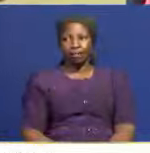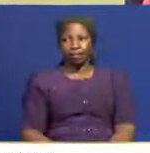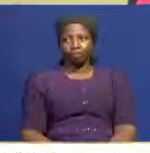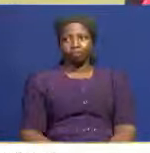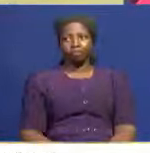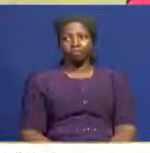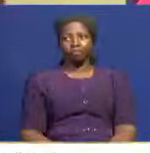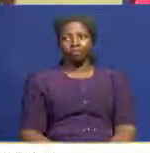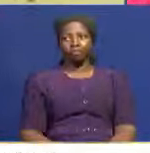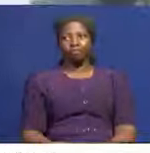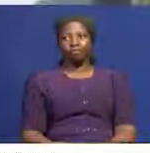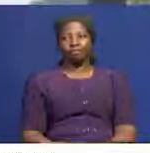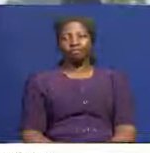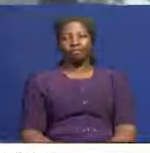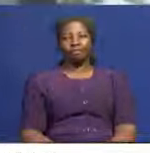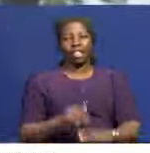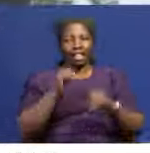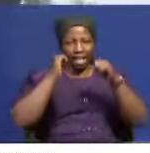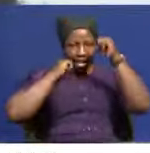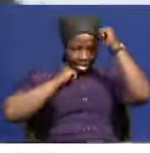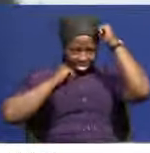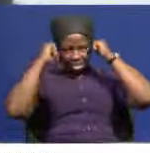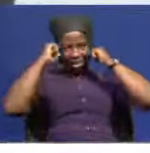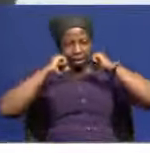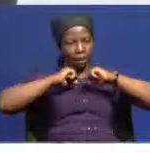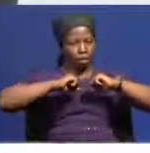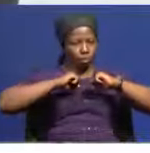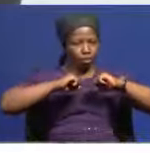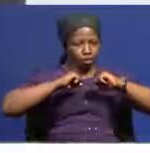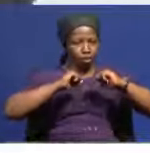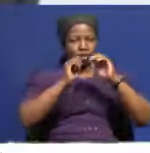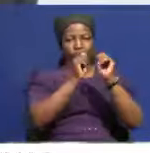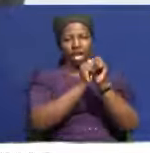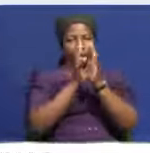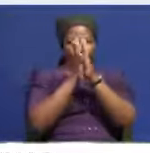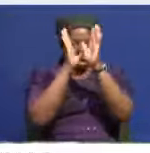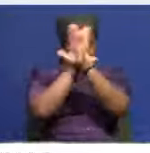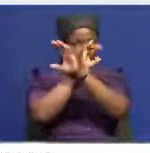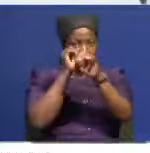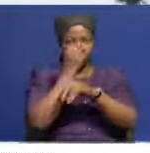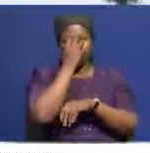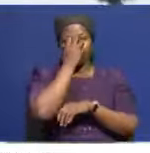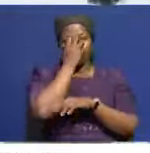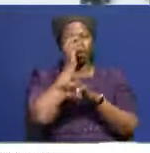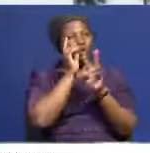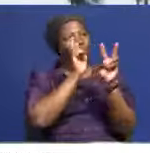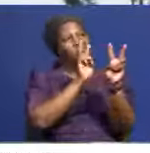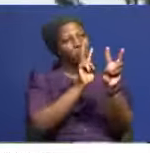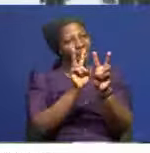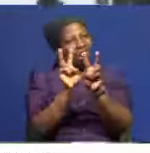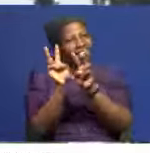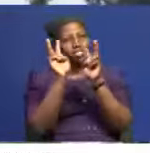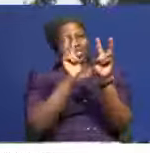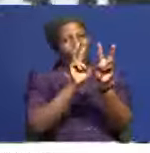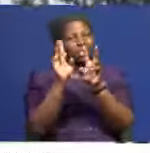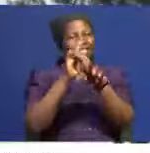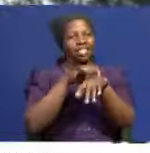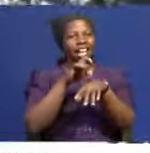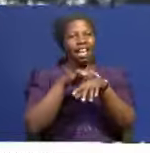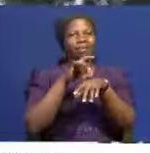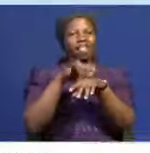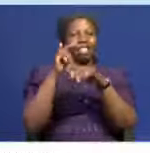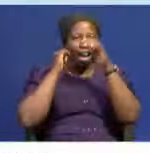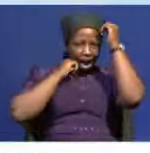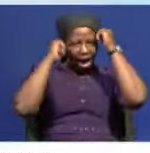Pamoja na maafisa wakuu wa kijeshi, Rais William Ruto ndege aina ya Fennec alitazama huku kikosi hicho kikionyesha historia yao